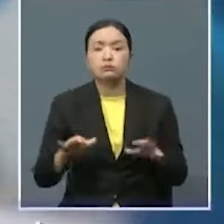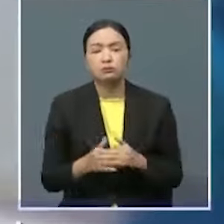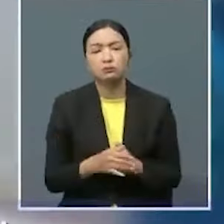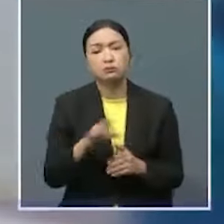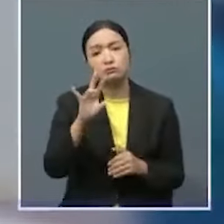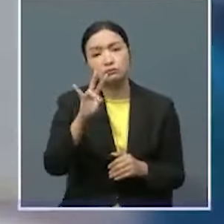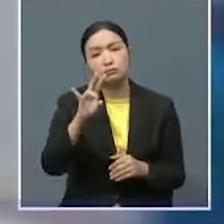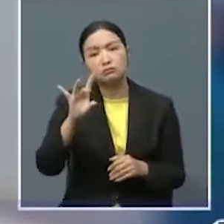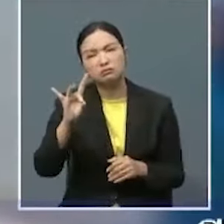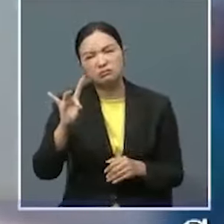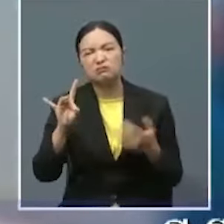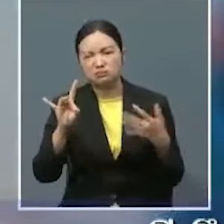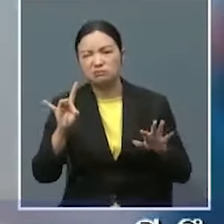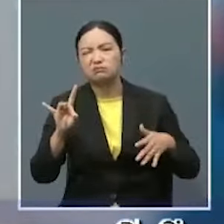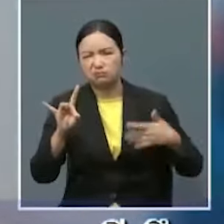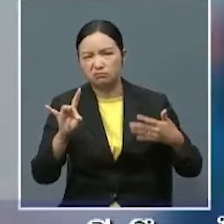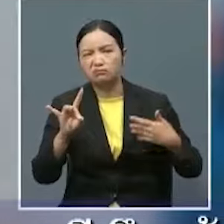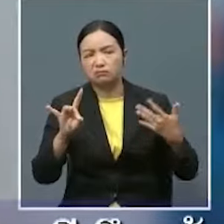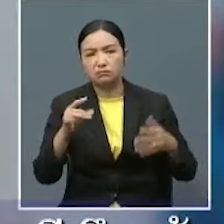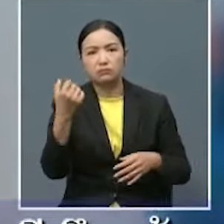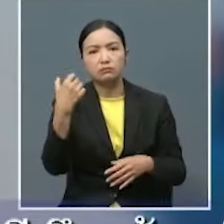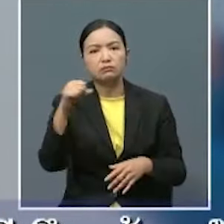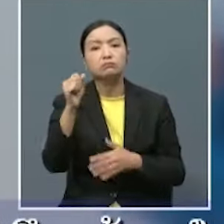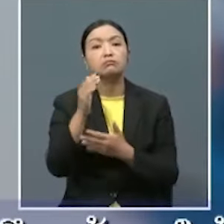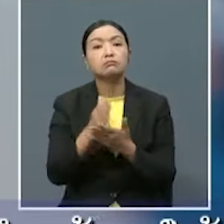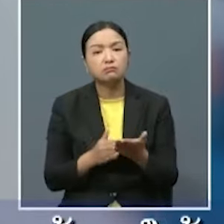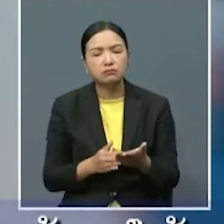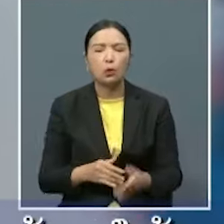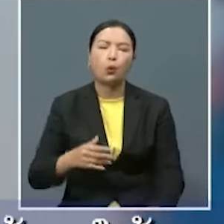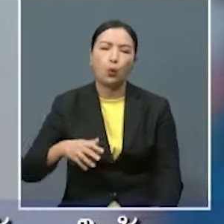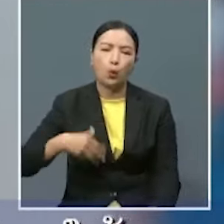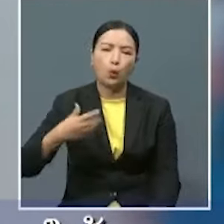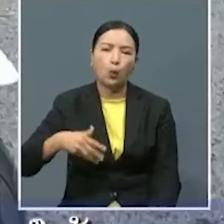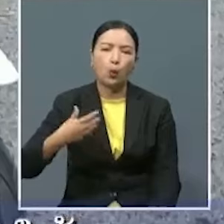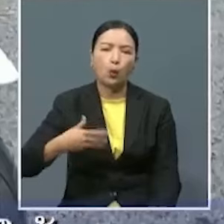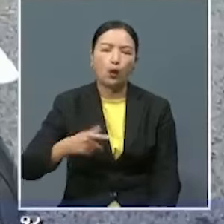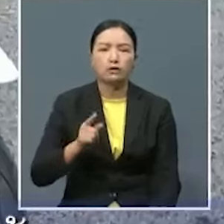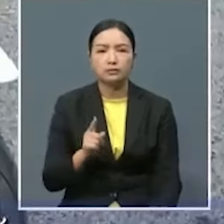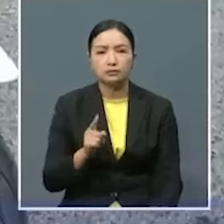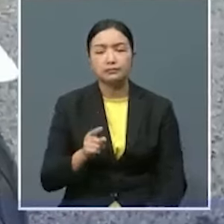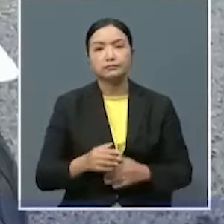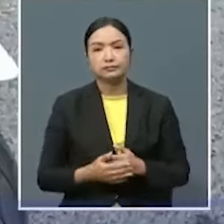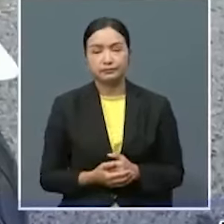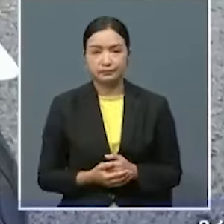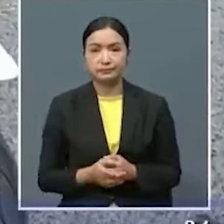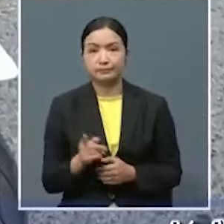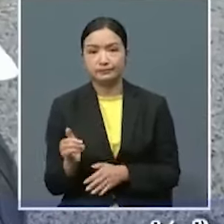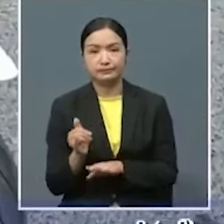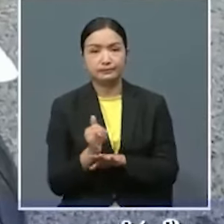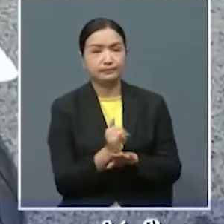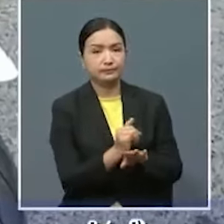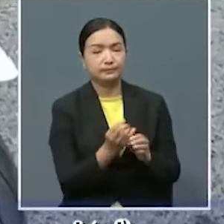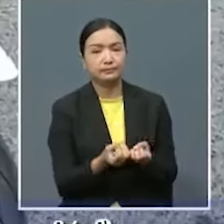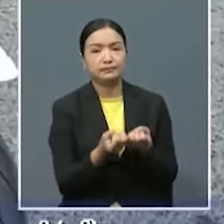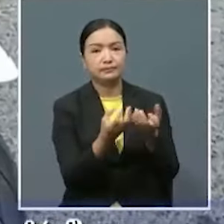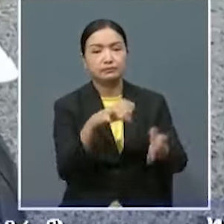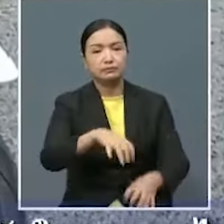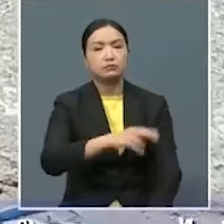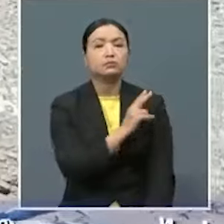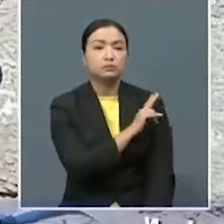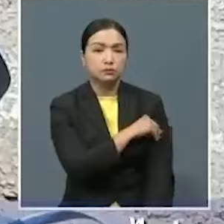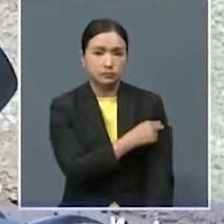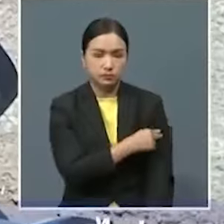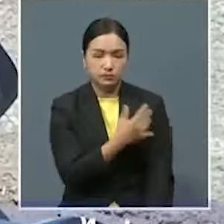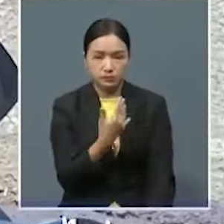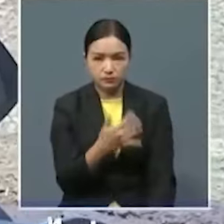7โมง8โมงนี่ก็เริ่มร้อนมากแล้ว10โมงครึ่งนี่ก็คือร้อนจัดแล้วในขนาดนั้นนะคะก็ส่งตัวไปรักษาที่โรงพยาบาลพุทธโส